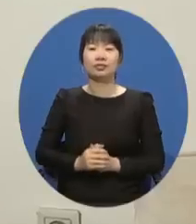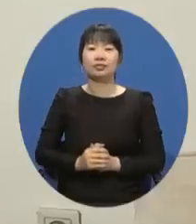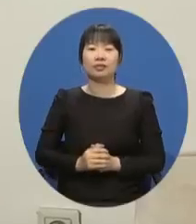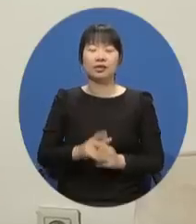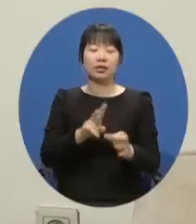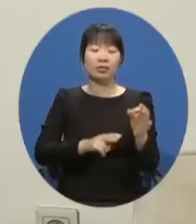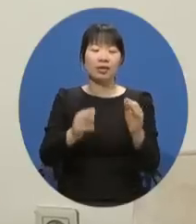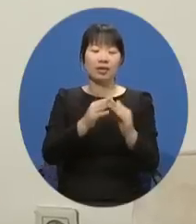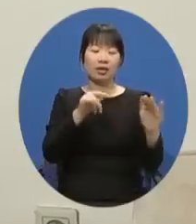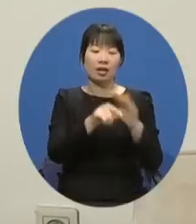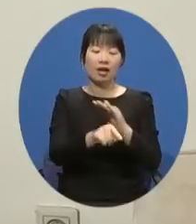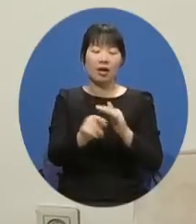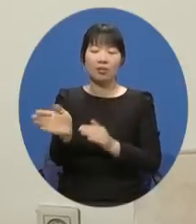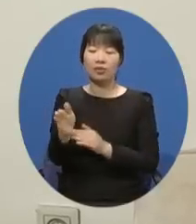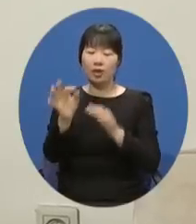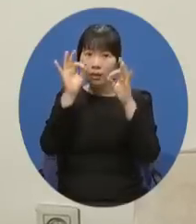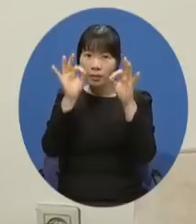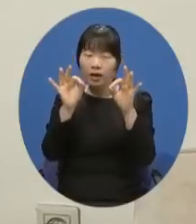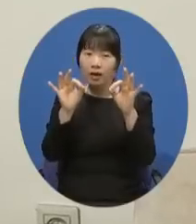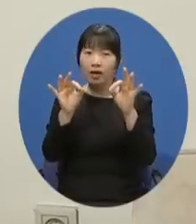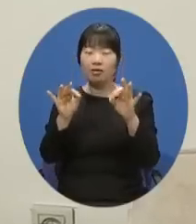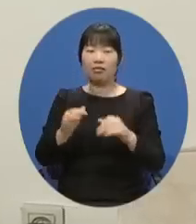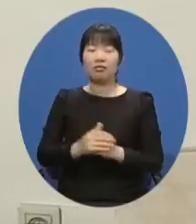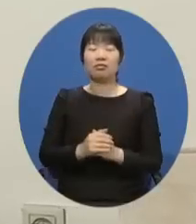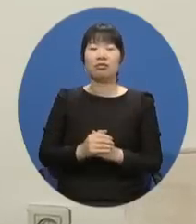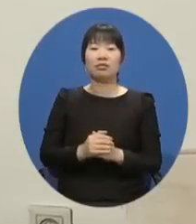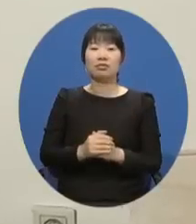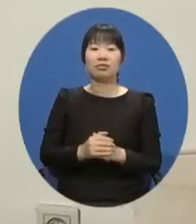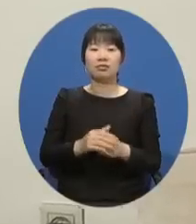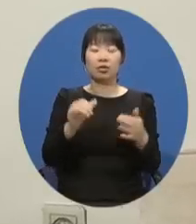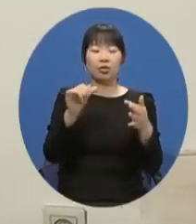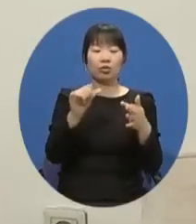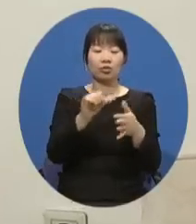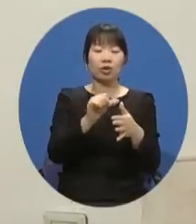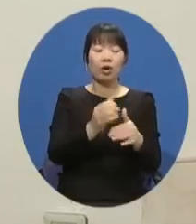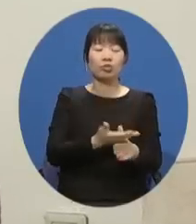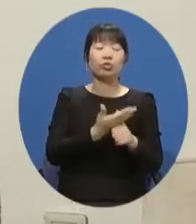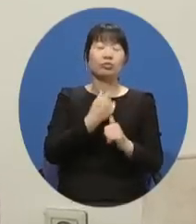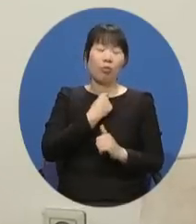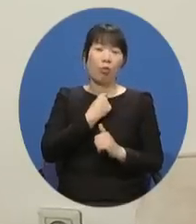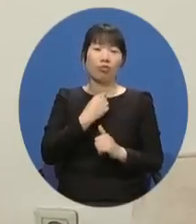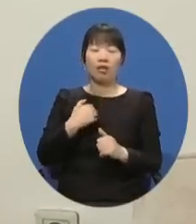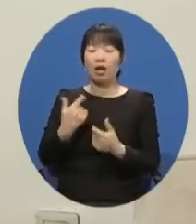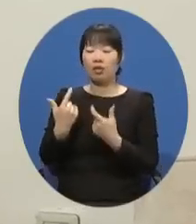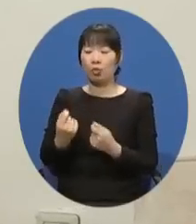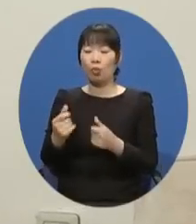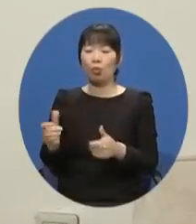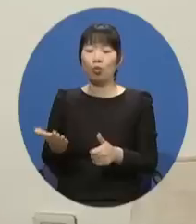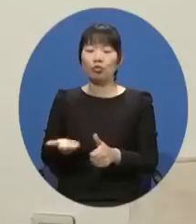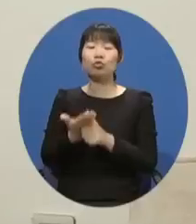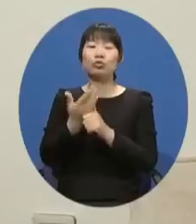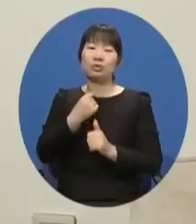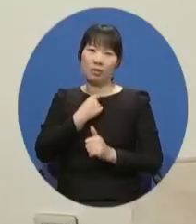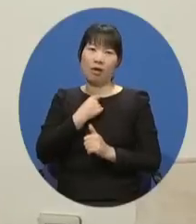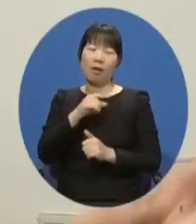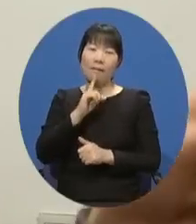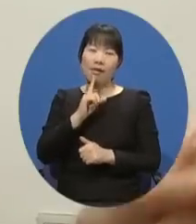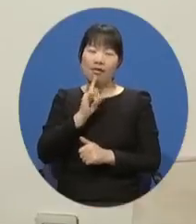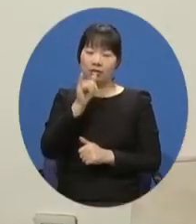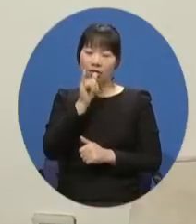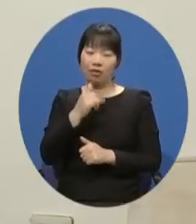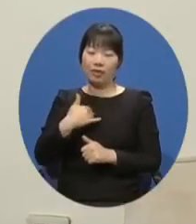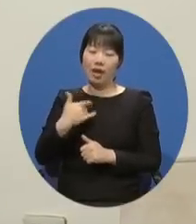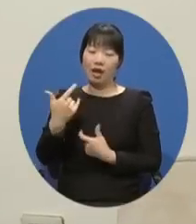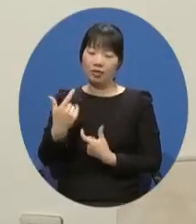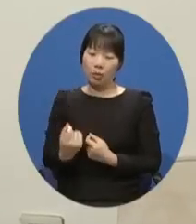마트 가서 이렇게 물고기들 보면은 큰애가 키우고 싶다 그러면 꼭 옆에서 자기도 키우고 싶다고 하면서 그러거든요. 나도